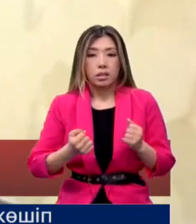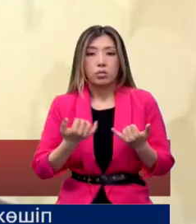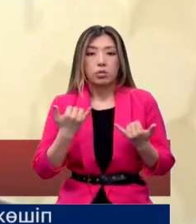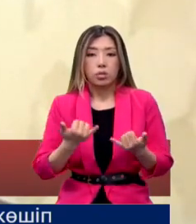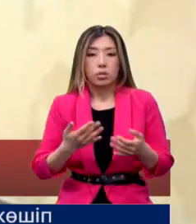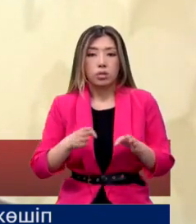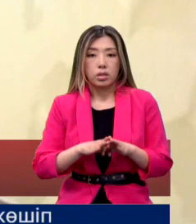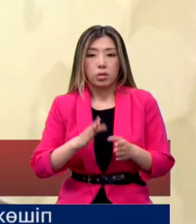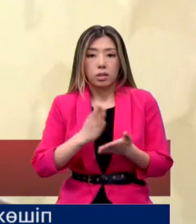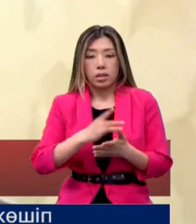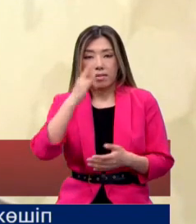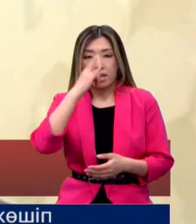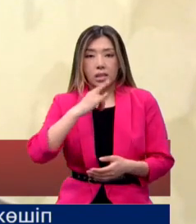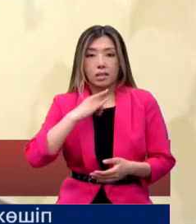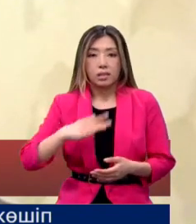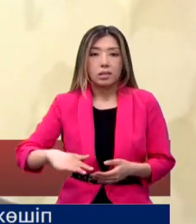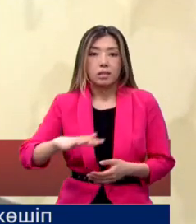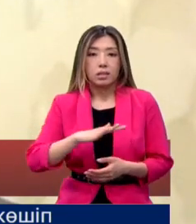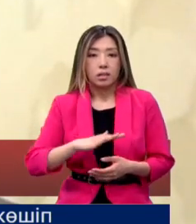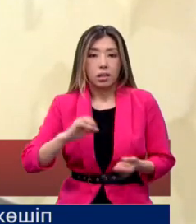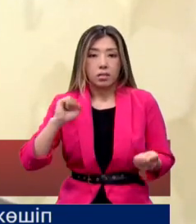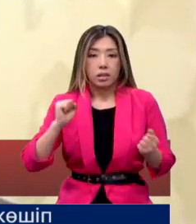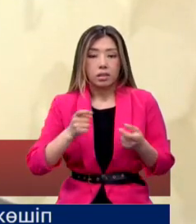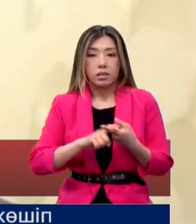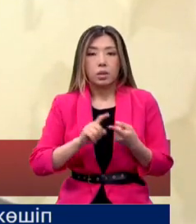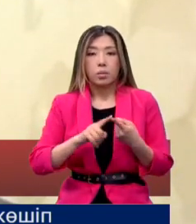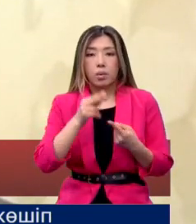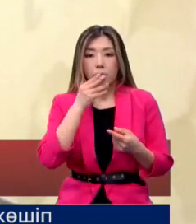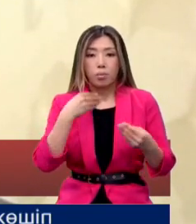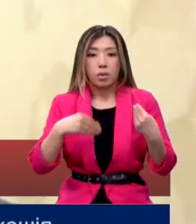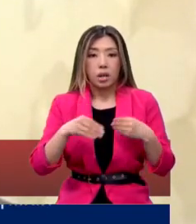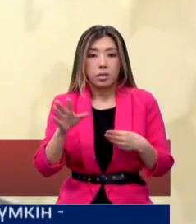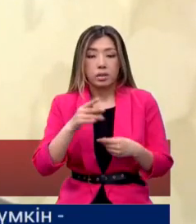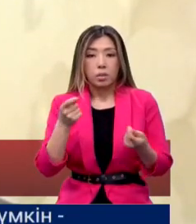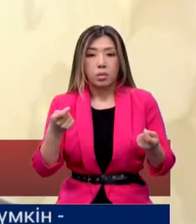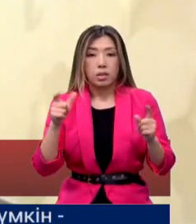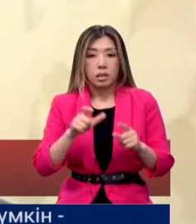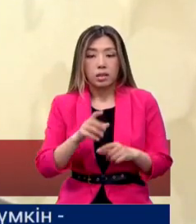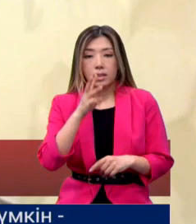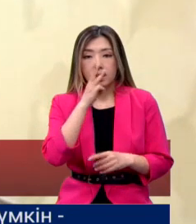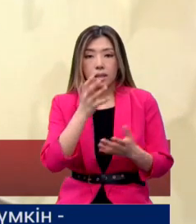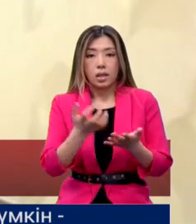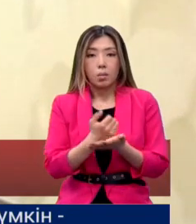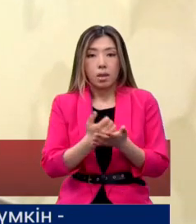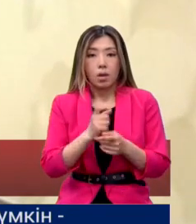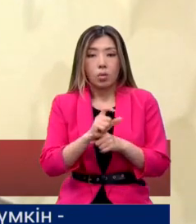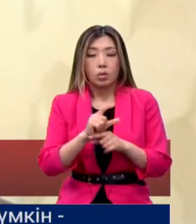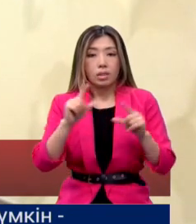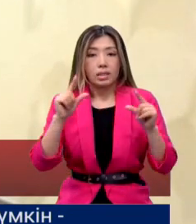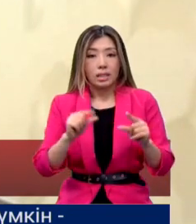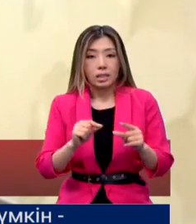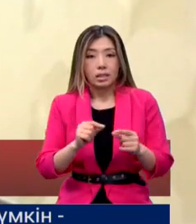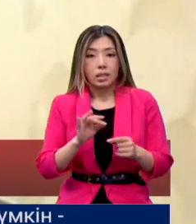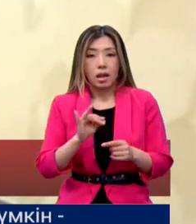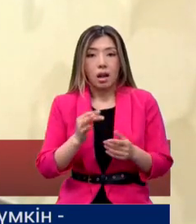сейчас действует на Казахстан. Это в первую очередь продукты питания, так как у нас низкие зарплаты, то платежеспособный спрос просто-напросто